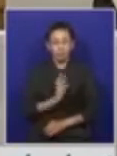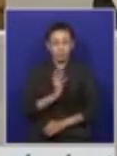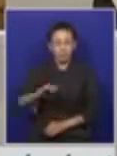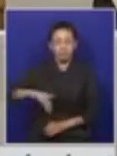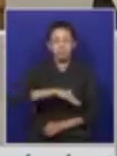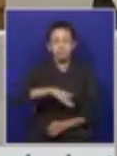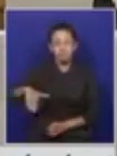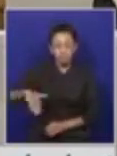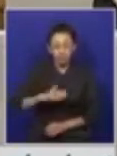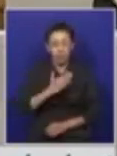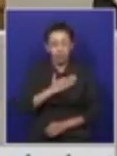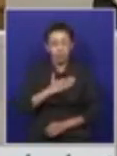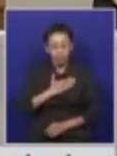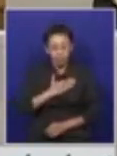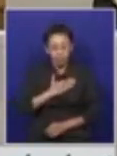และกระผมนายสมมุติเบ็ญจลักษณ์พรรคประชาชาติ